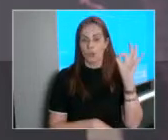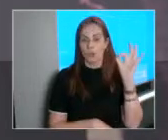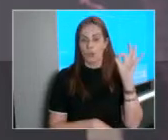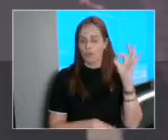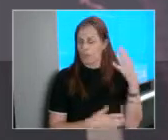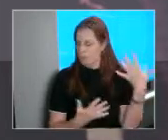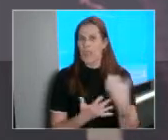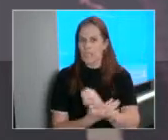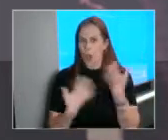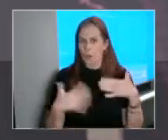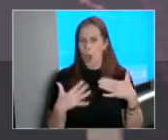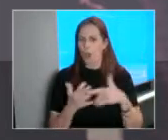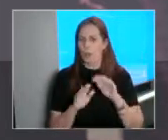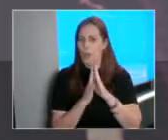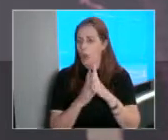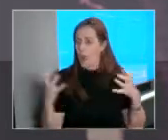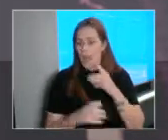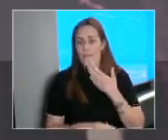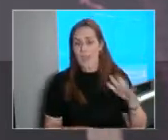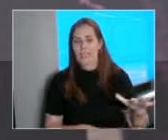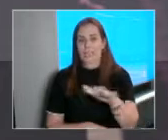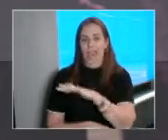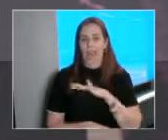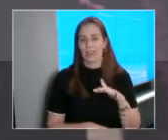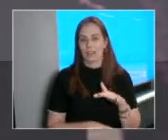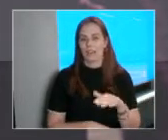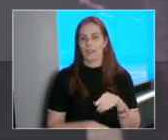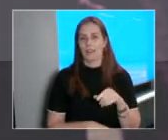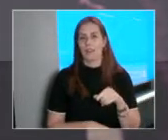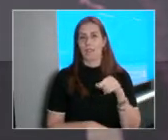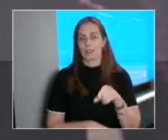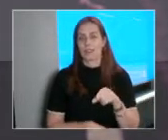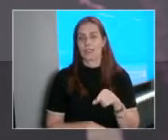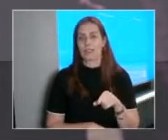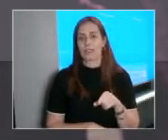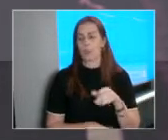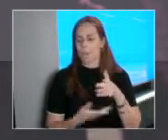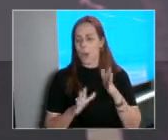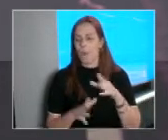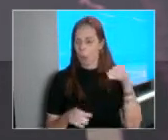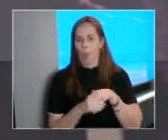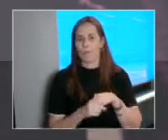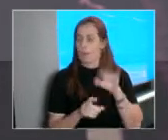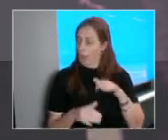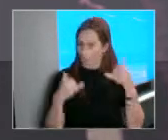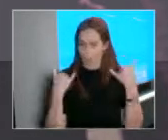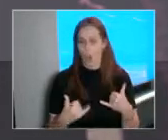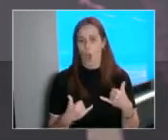ושמרקיעות לשחקים, מה שנקרא, גם מכל החלקים של החברה הישראלית. אז זה היה רק שבוע שעבר. הם מאוד מעורבים גם